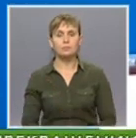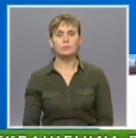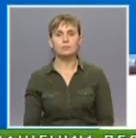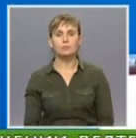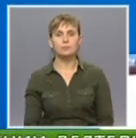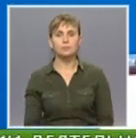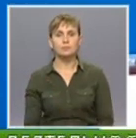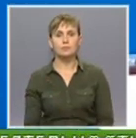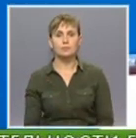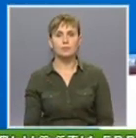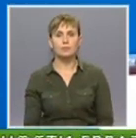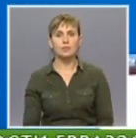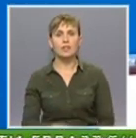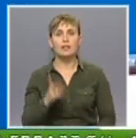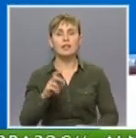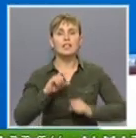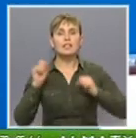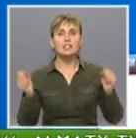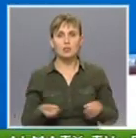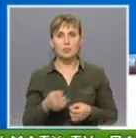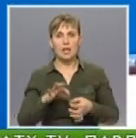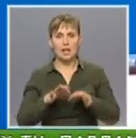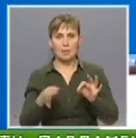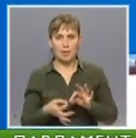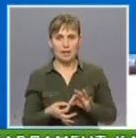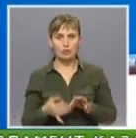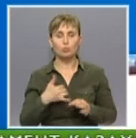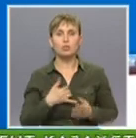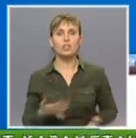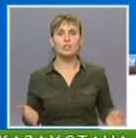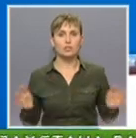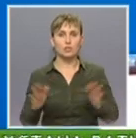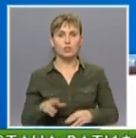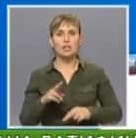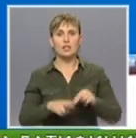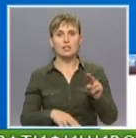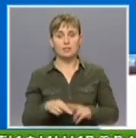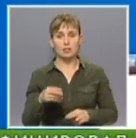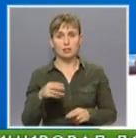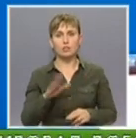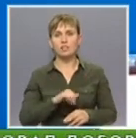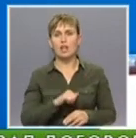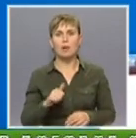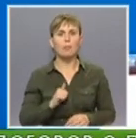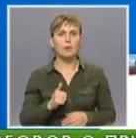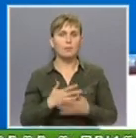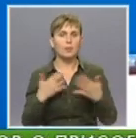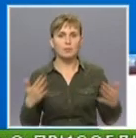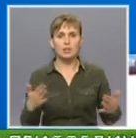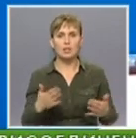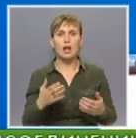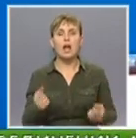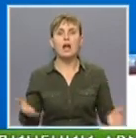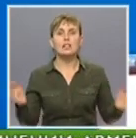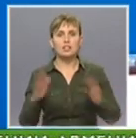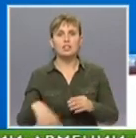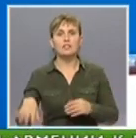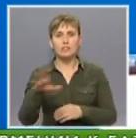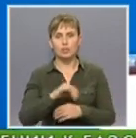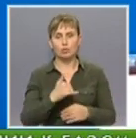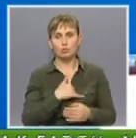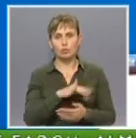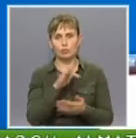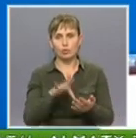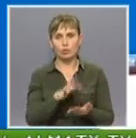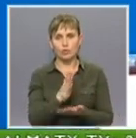То есть к зимней Олимпиаде у нас остается средство только санно-бобслейной трассы. Остальные все объекты в